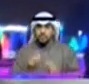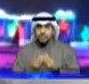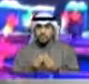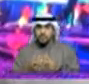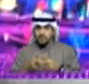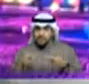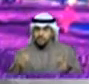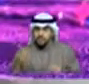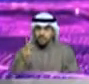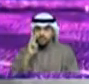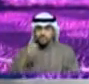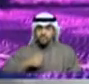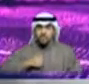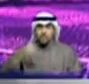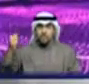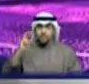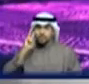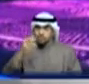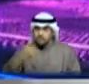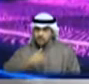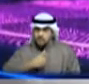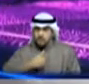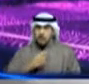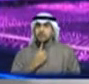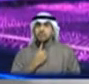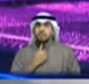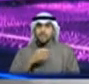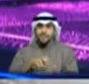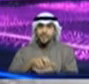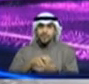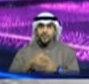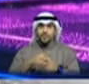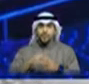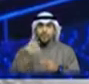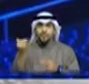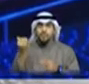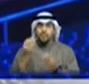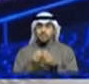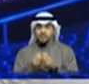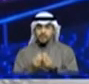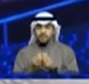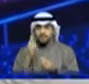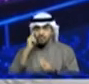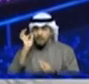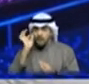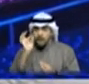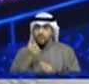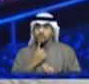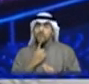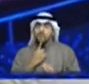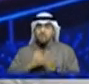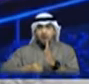الوطنية عن عمق المعنى ونبل الشعور الوطني وقيم المواطنة الحقة والولاء